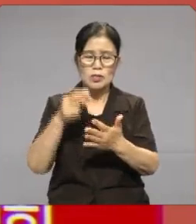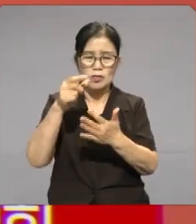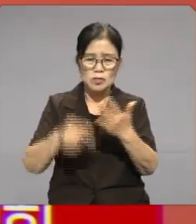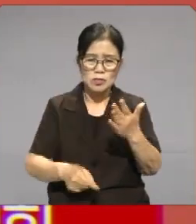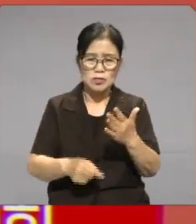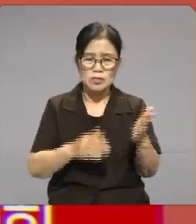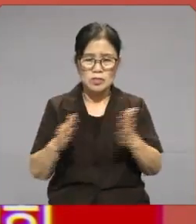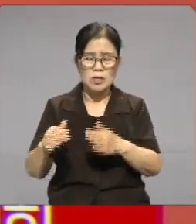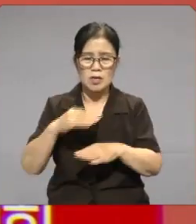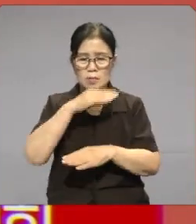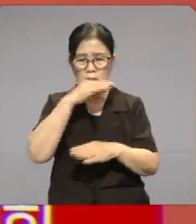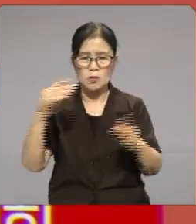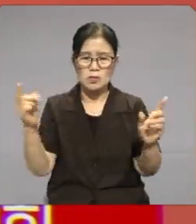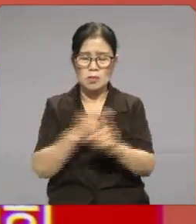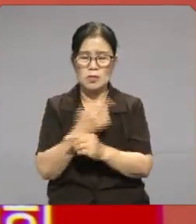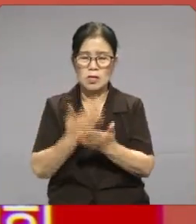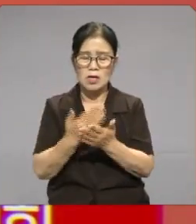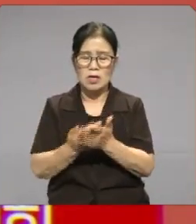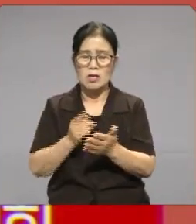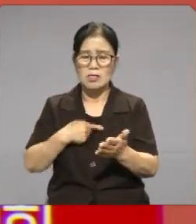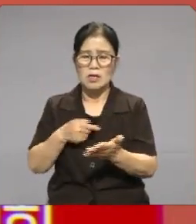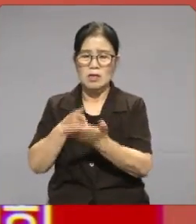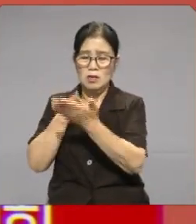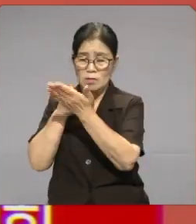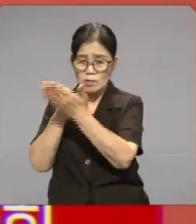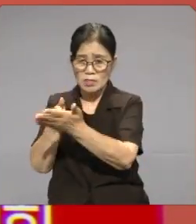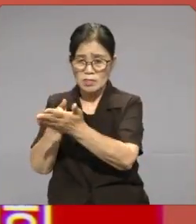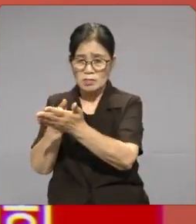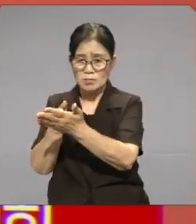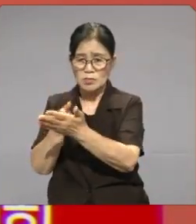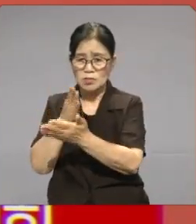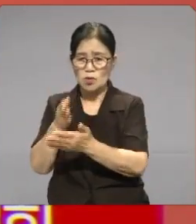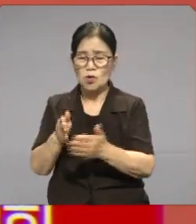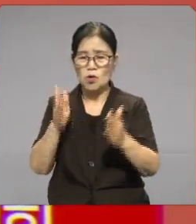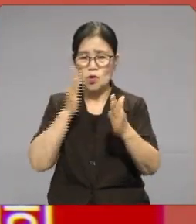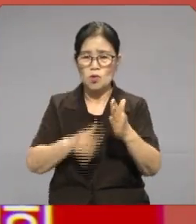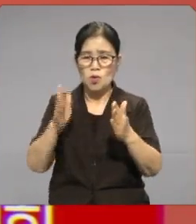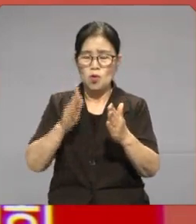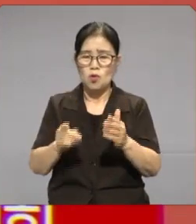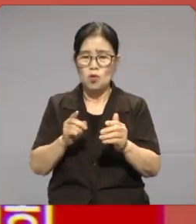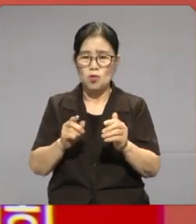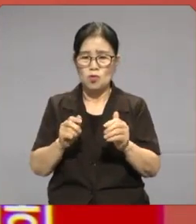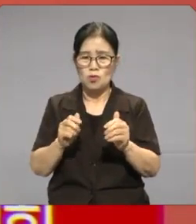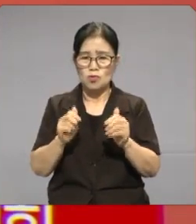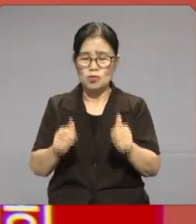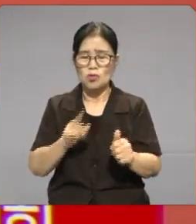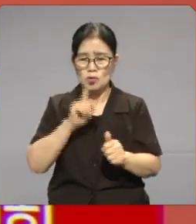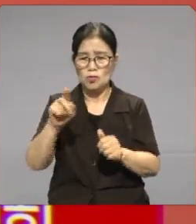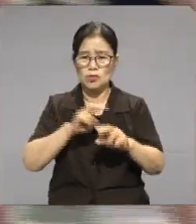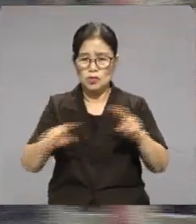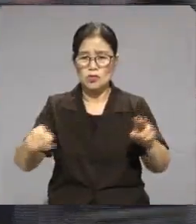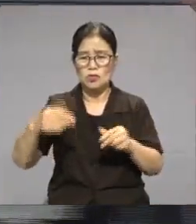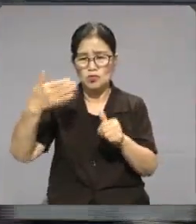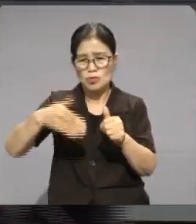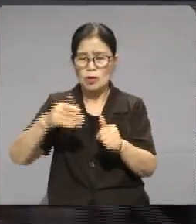헌정질서를 바로잡아달라는 제 말씀을 공소 취소 부탁이라고